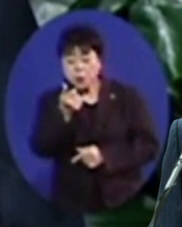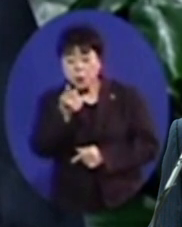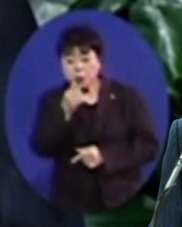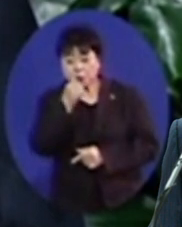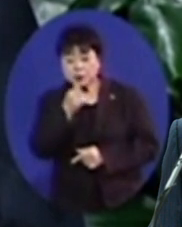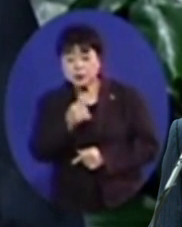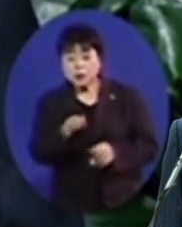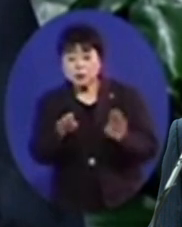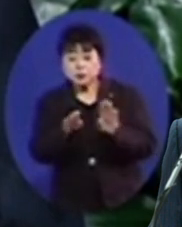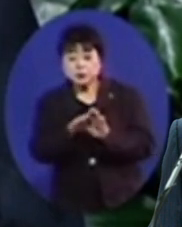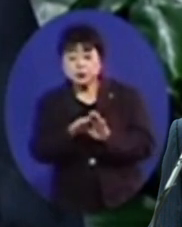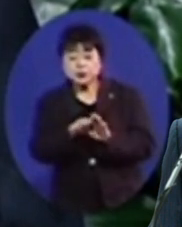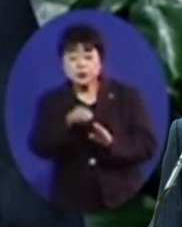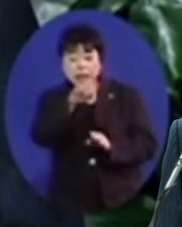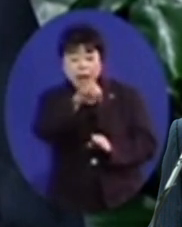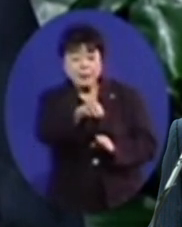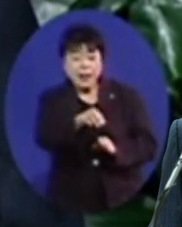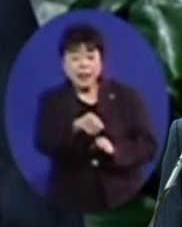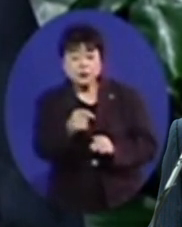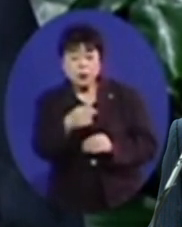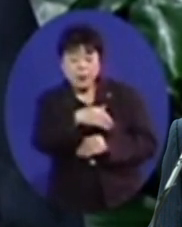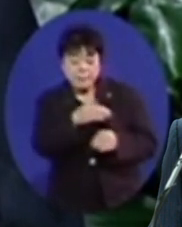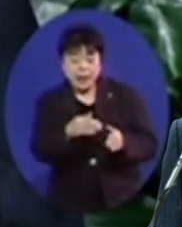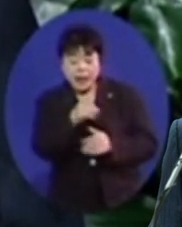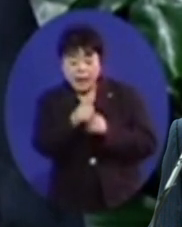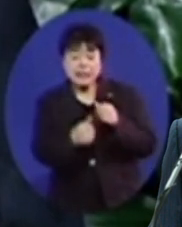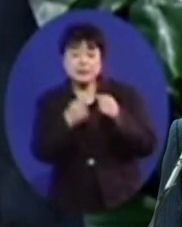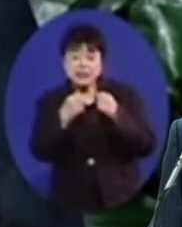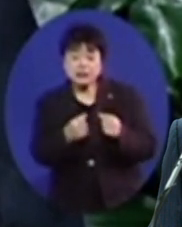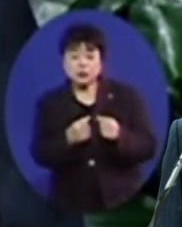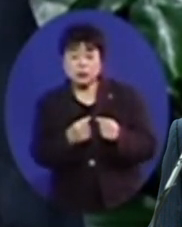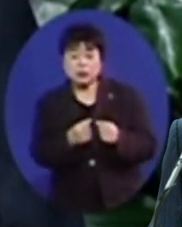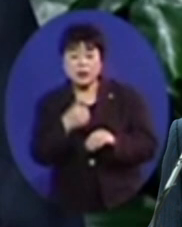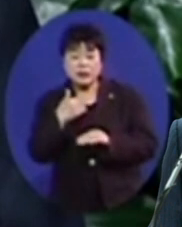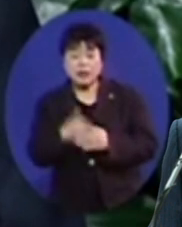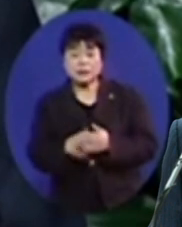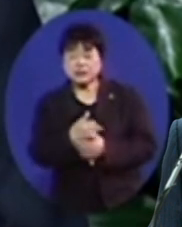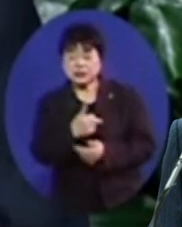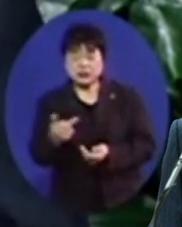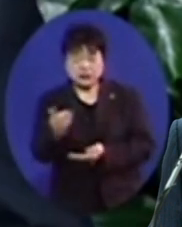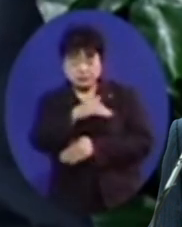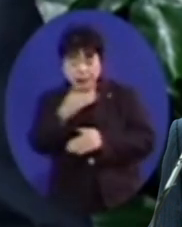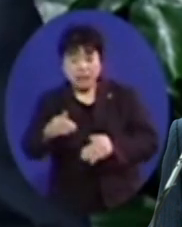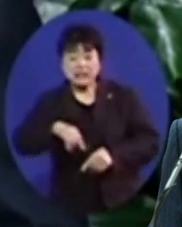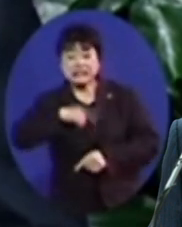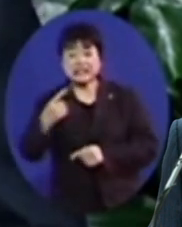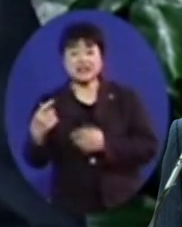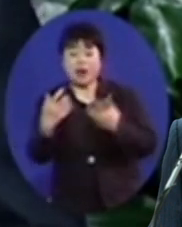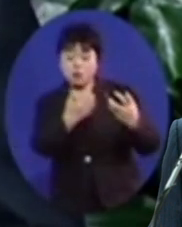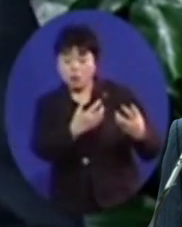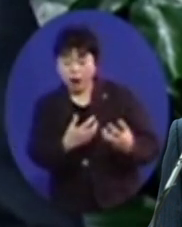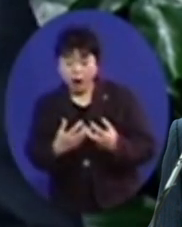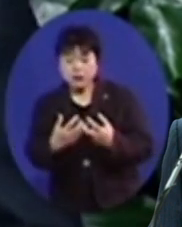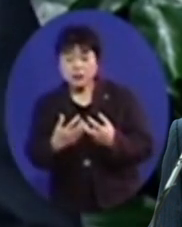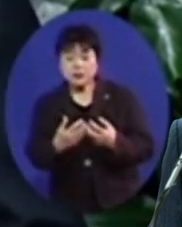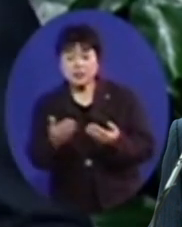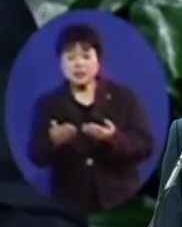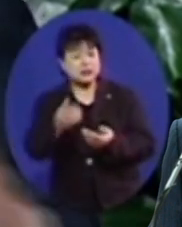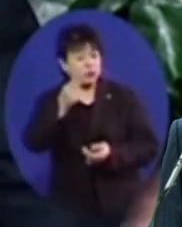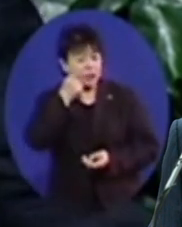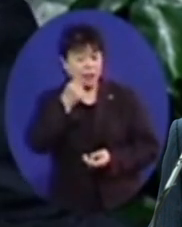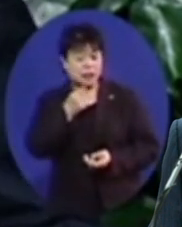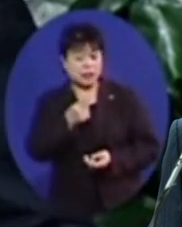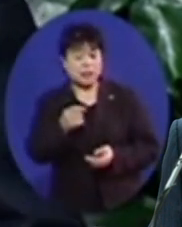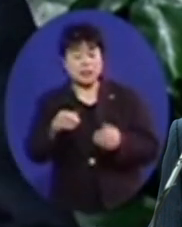현관에 조그마한 방에 하나님 계신 곳이라고 적어놨습니다. 그러셨어야 일이 안 되는 것입니다. 전부